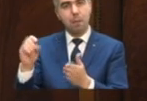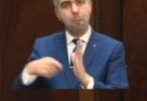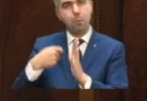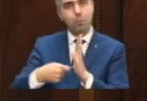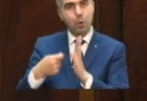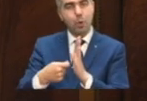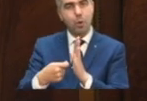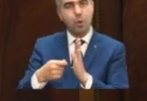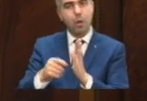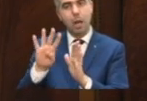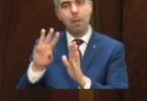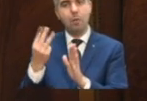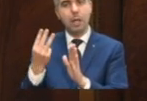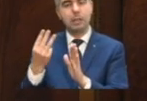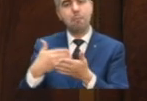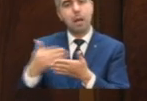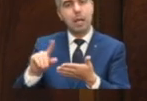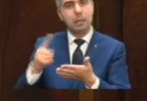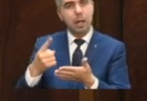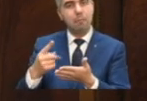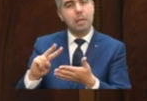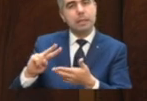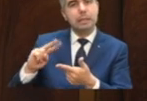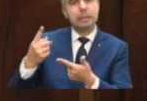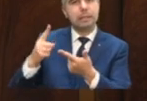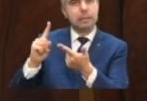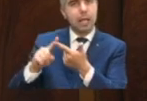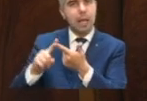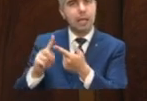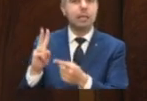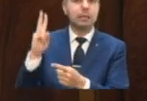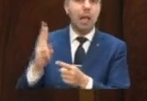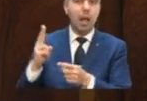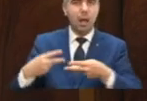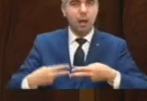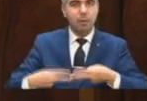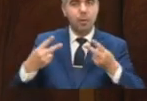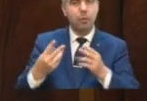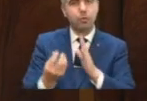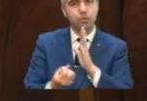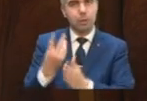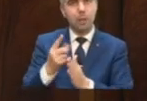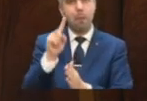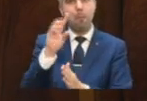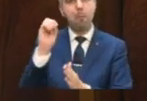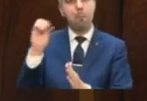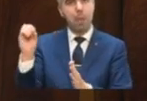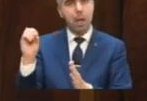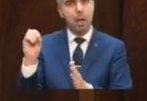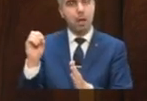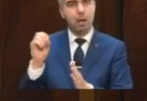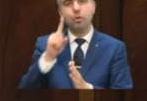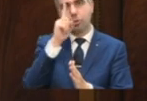الدرهم بدون شك. غادي هذا الفوج الثاني اللي عطينا الانطلاقه ديالو اليوم ديال 100 مشروع جديد غادي نوصلوا